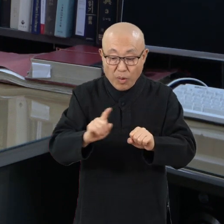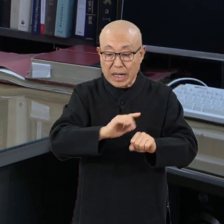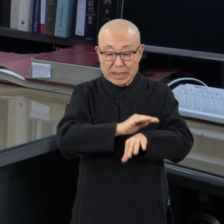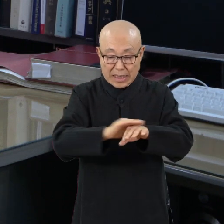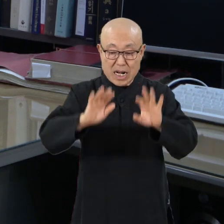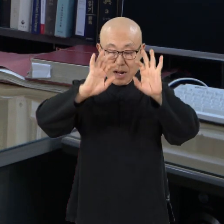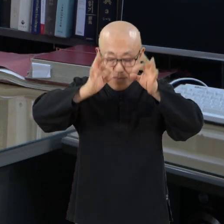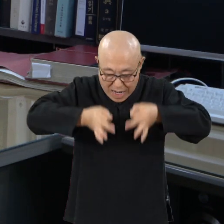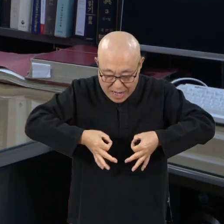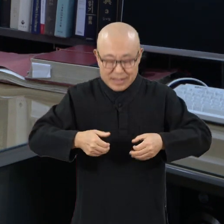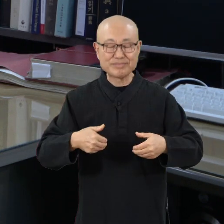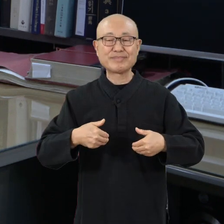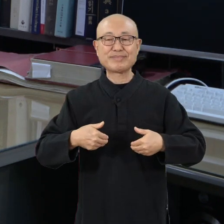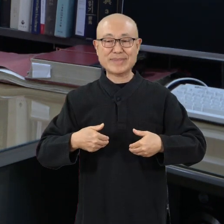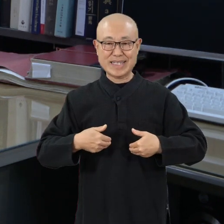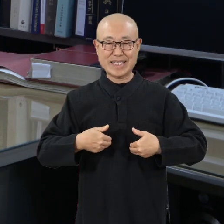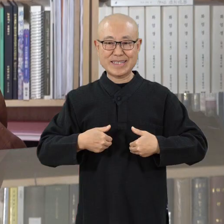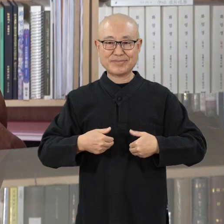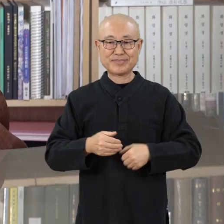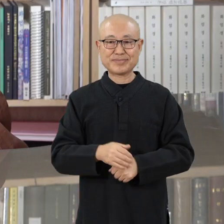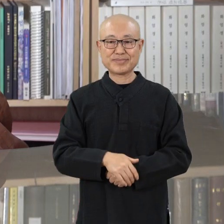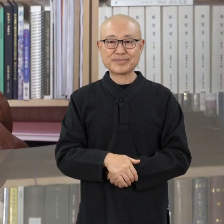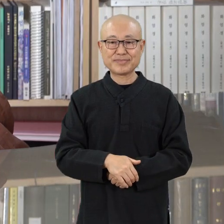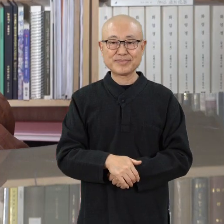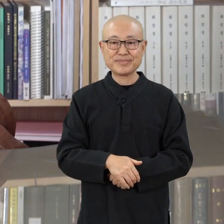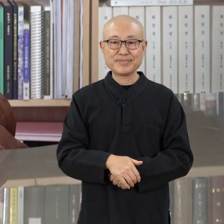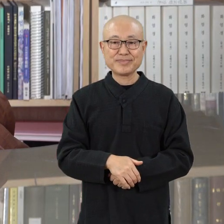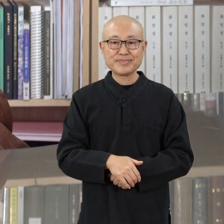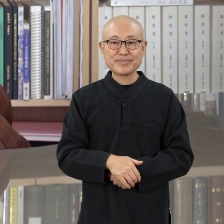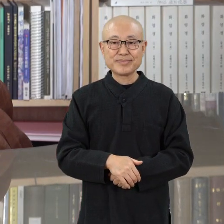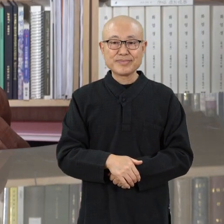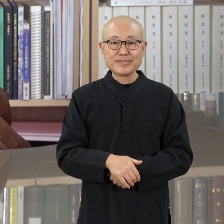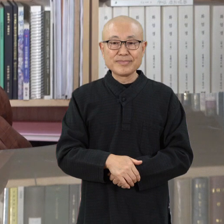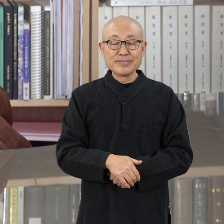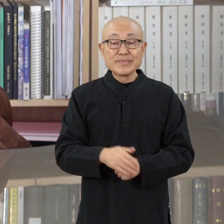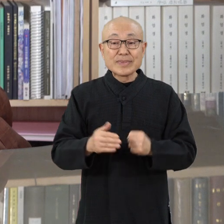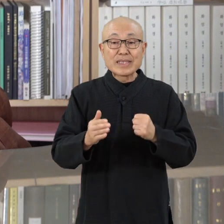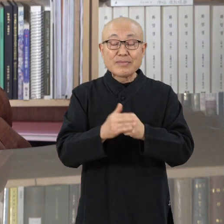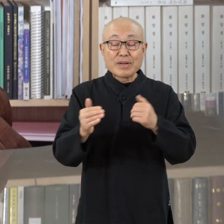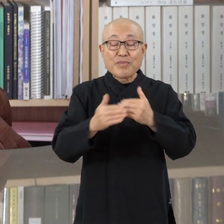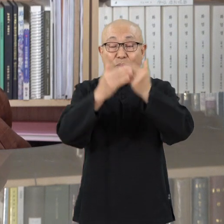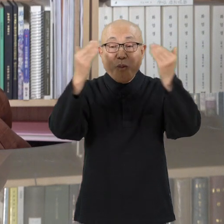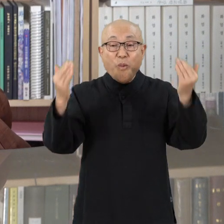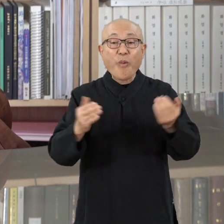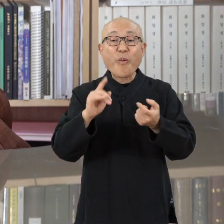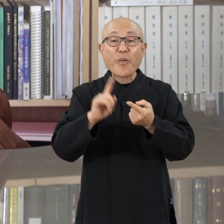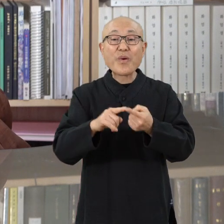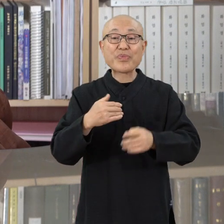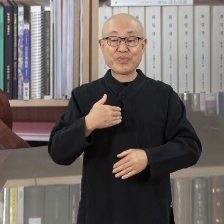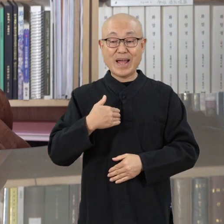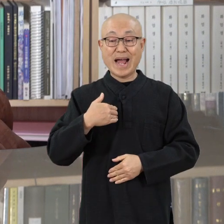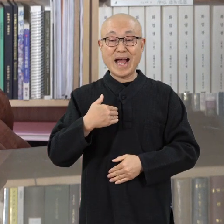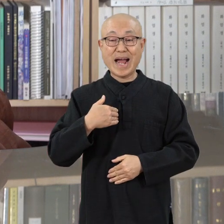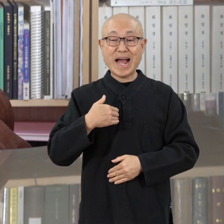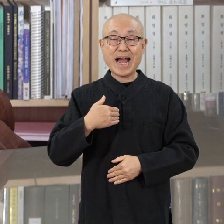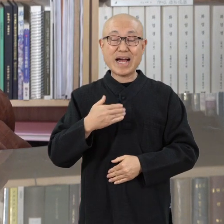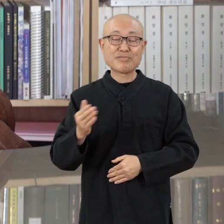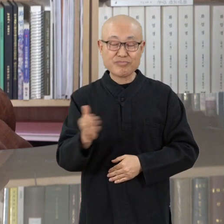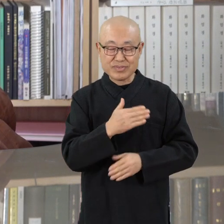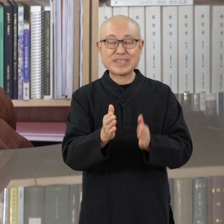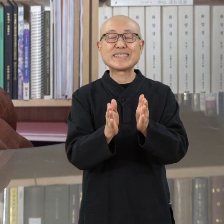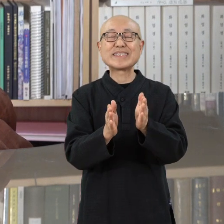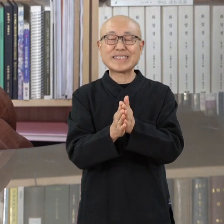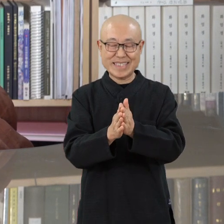잘 갖춰야 된다. 이런 말씀을 드리고 싶습니다. 그렇기 때문에 모든 것은 나로부터 비롯되는